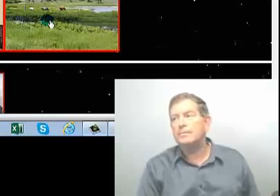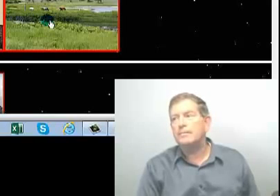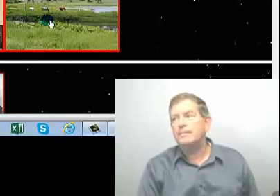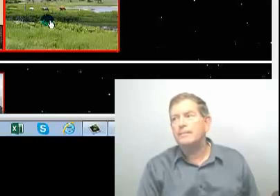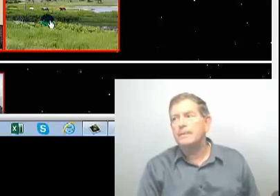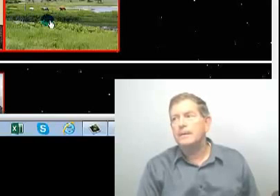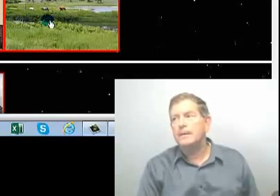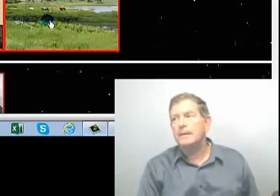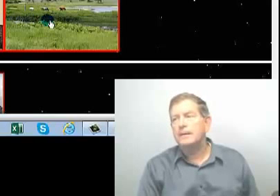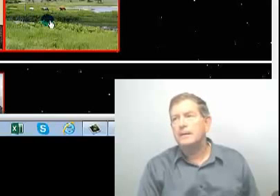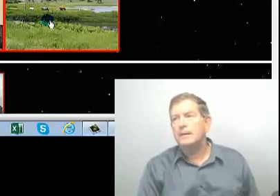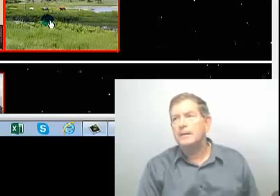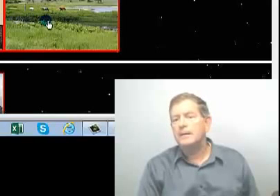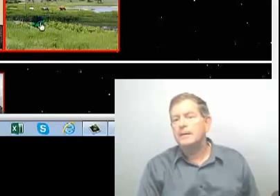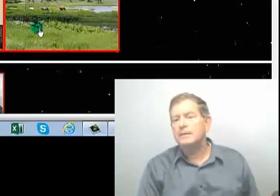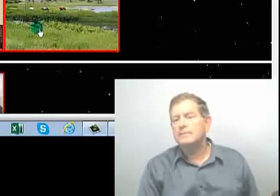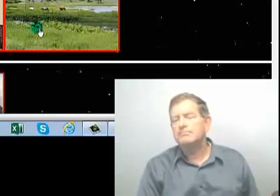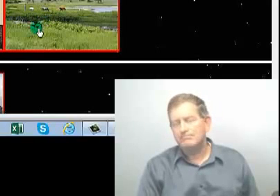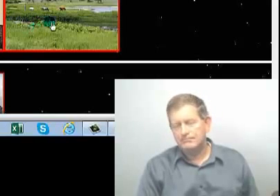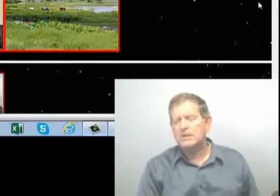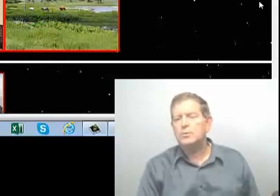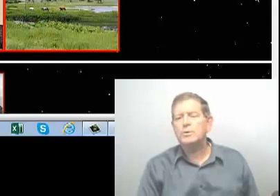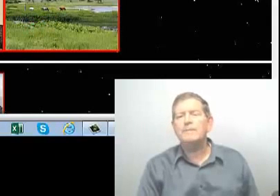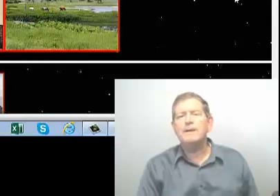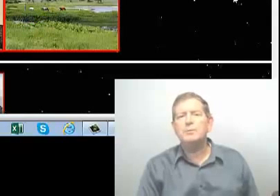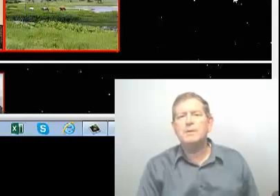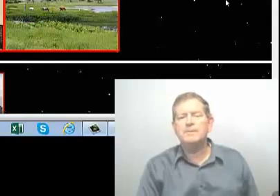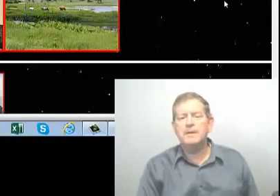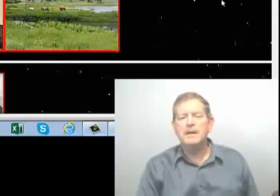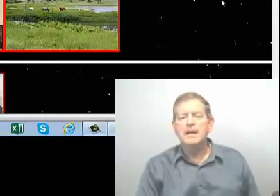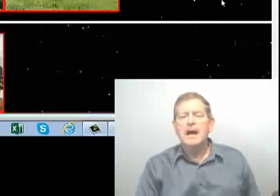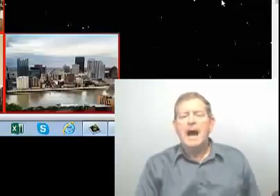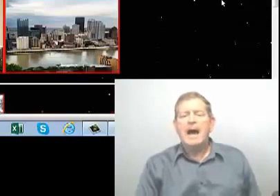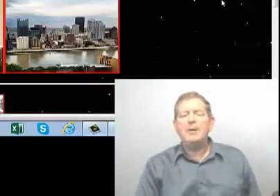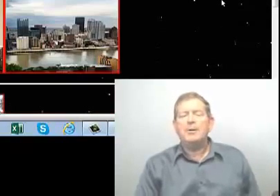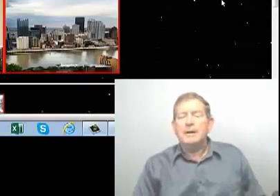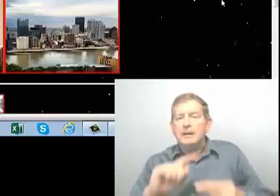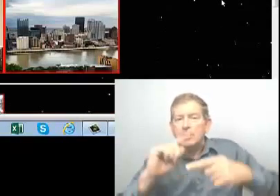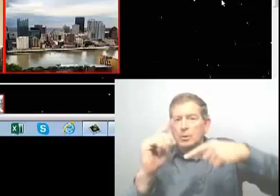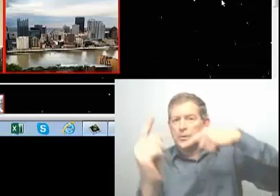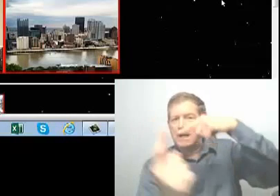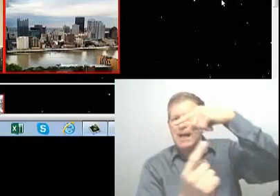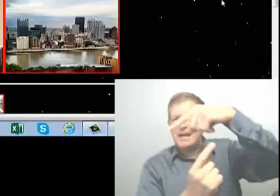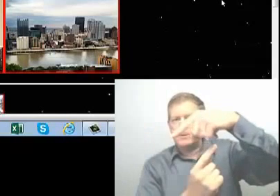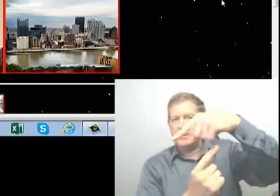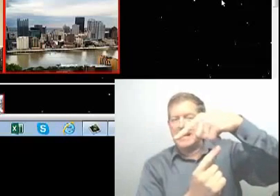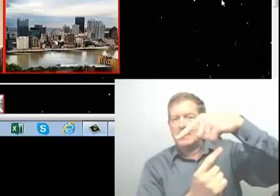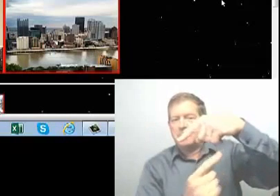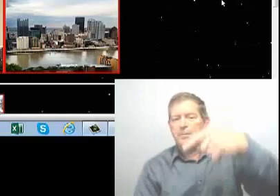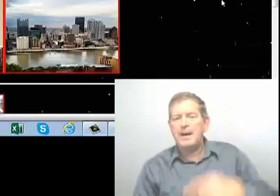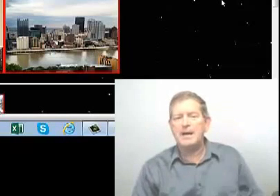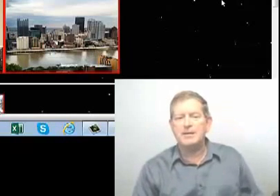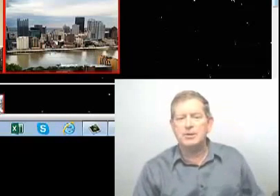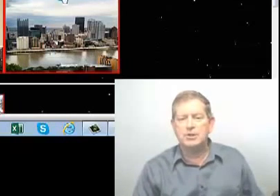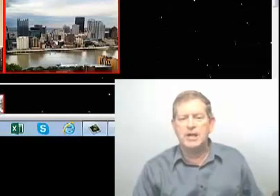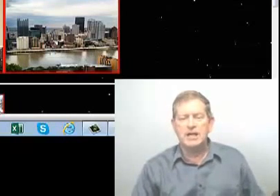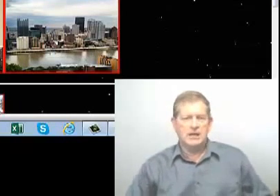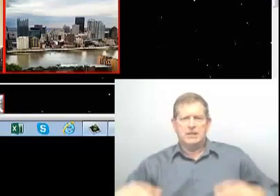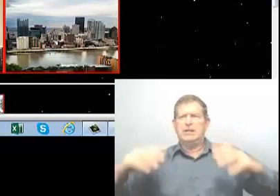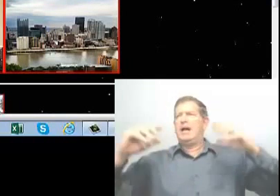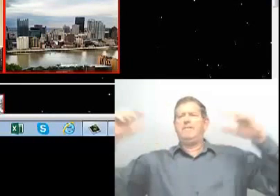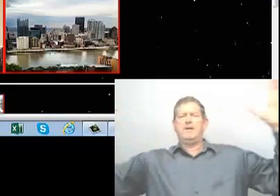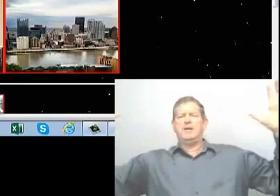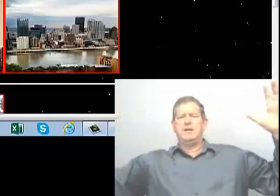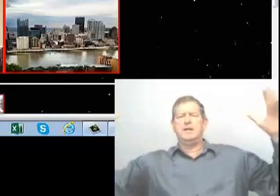Écoutons. Il habite à la campagne. Tout à fait, tout à fait. Alors, le contraire de la campagne,